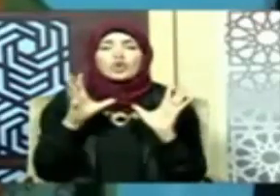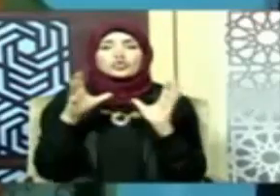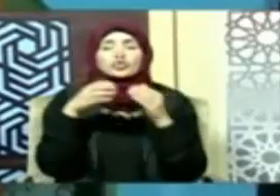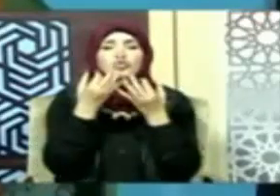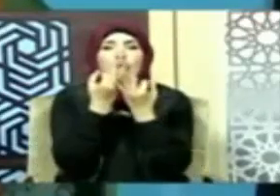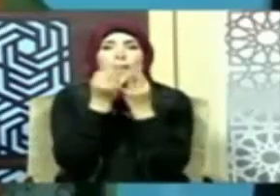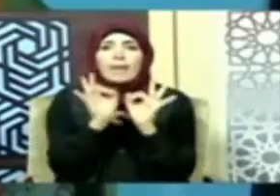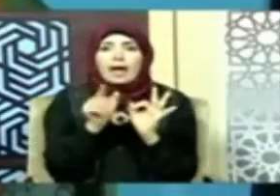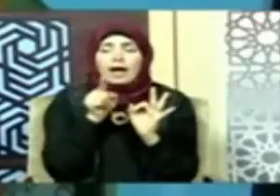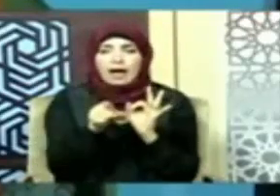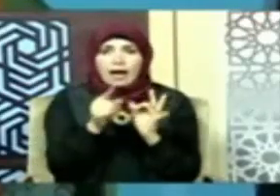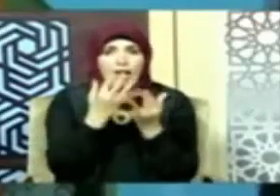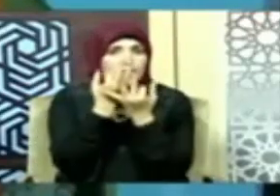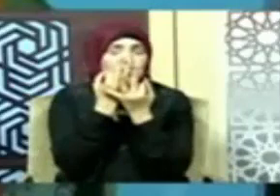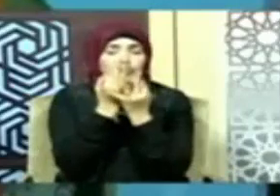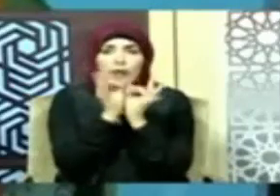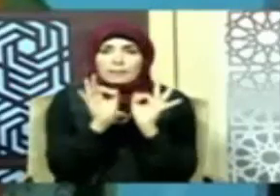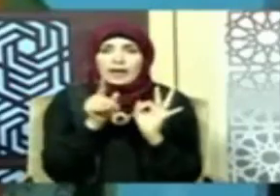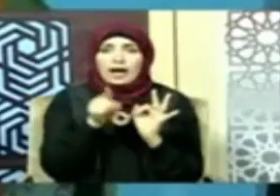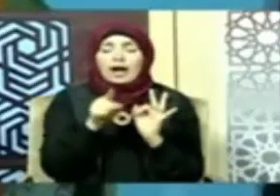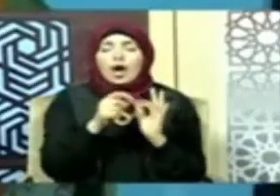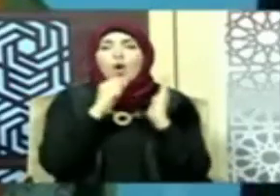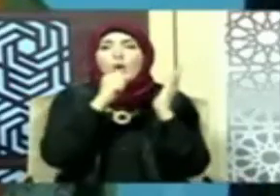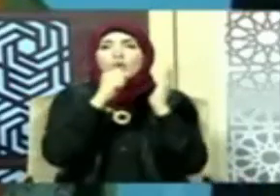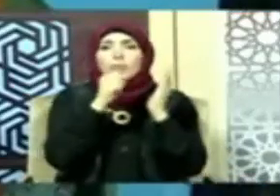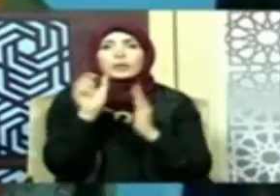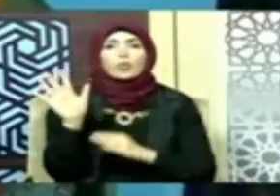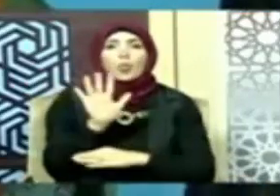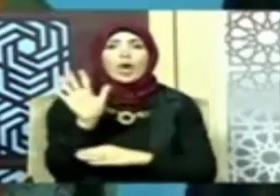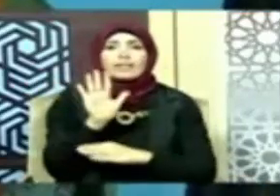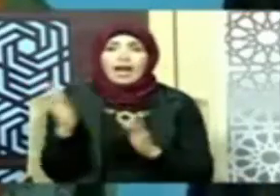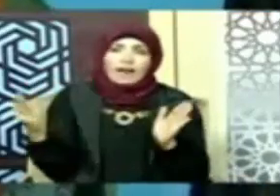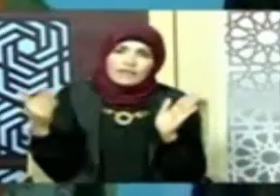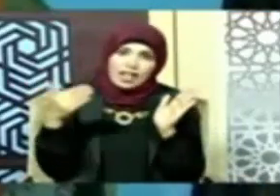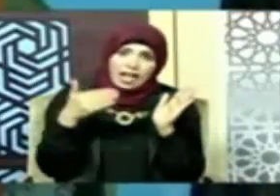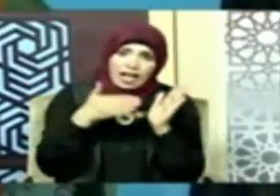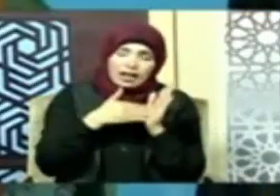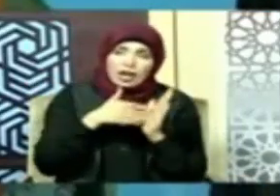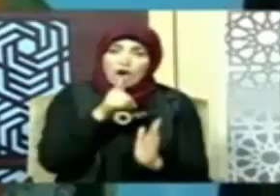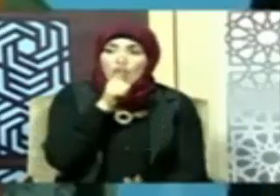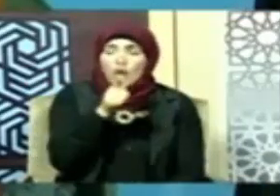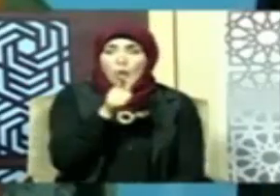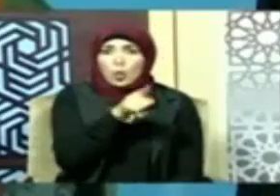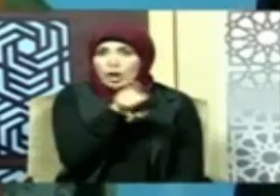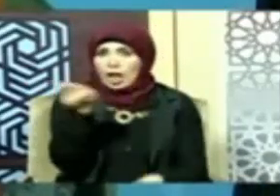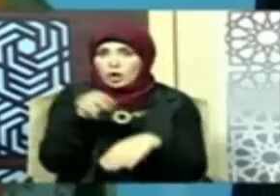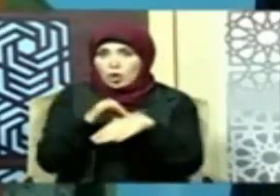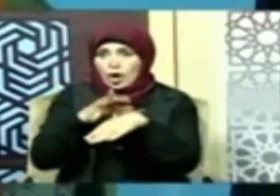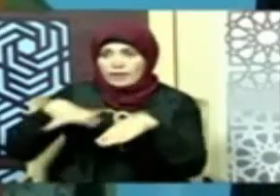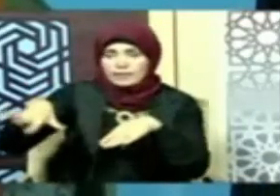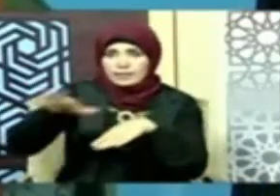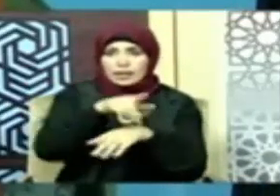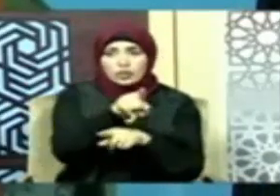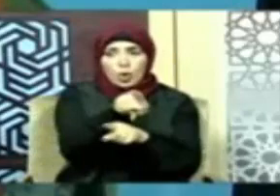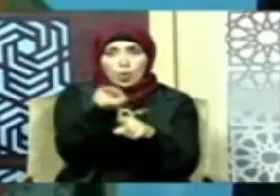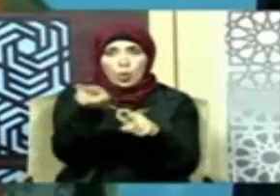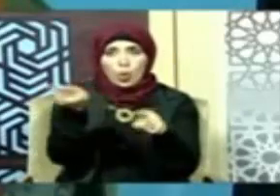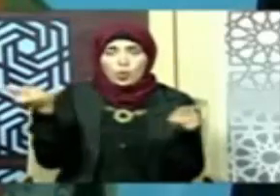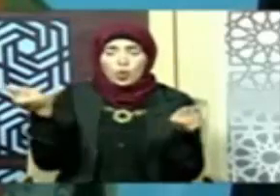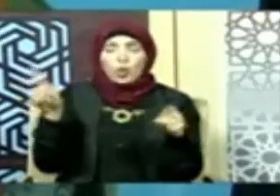المانعة، خطبة حجة الوداع: أيها الناس كلكم